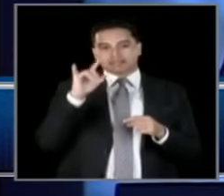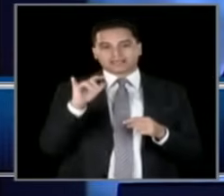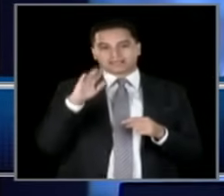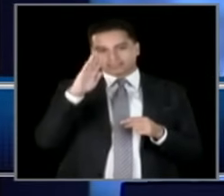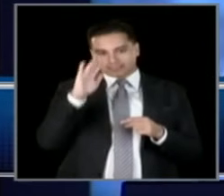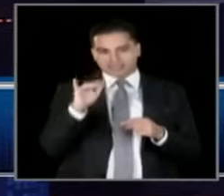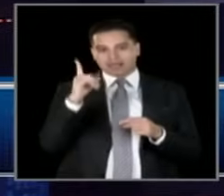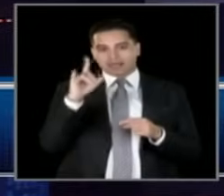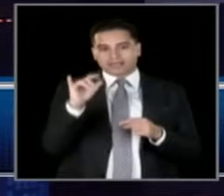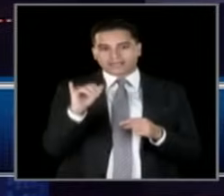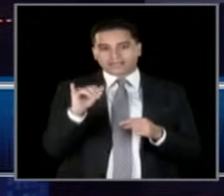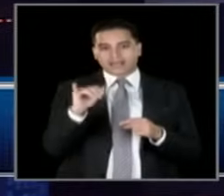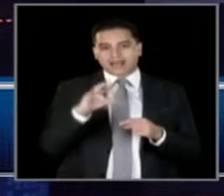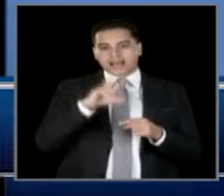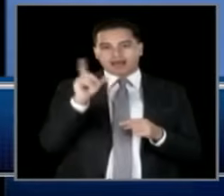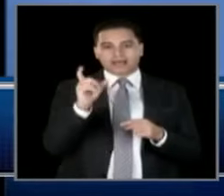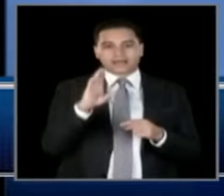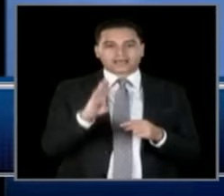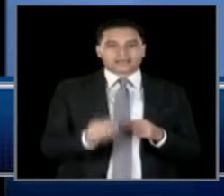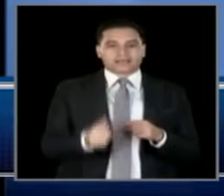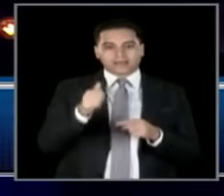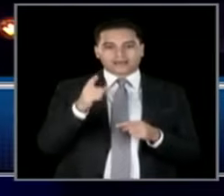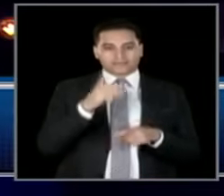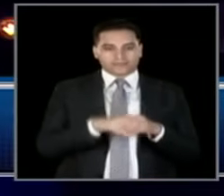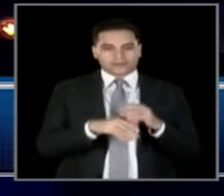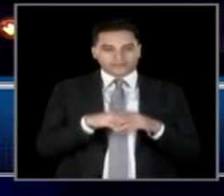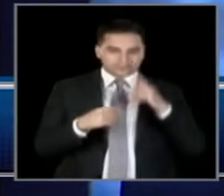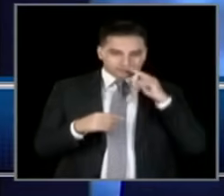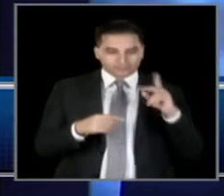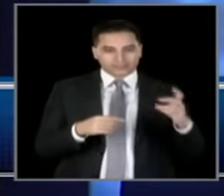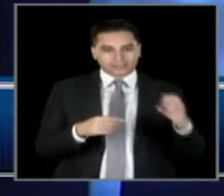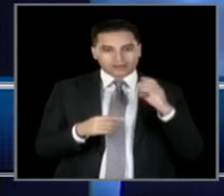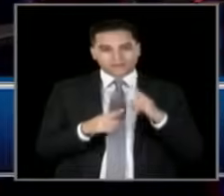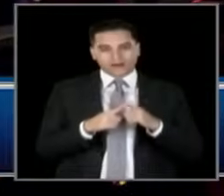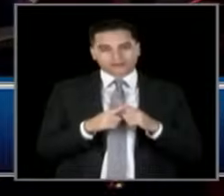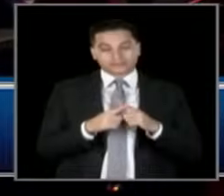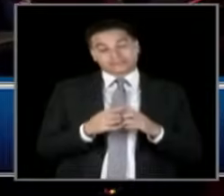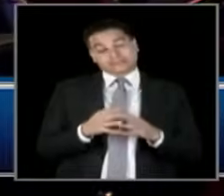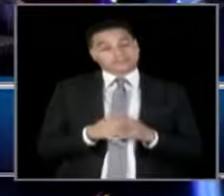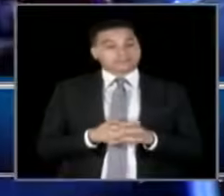غلط، كنت بتحاول تدوس على البازر. إجابة خاطئة،